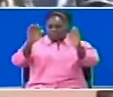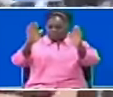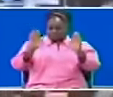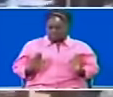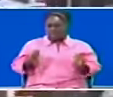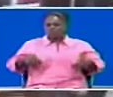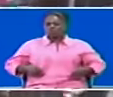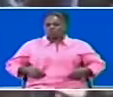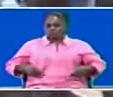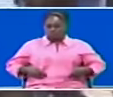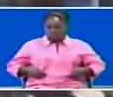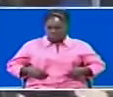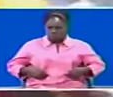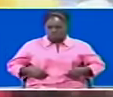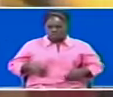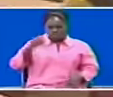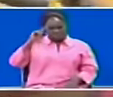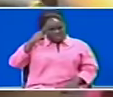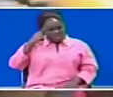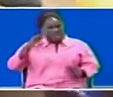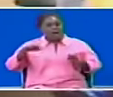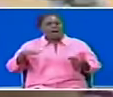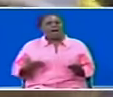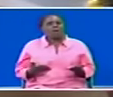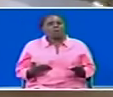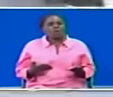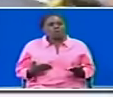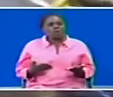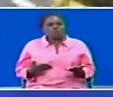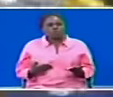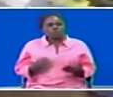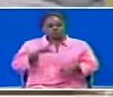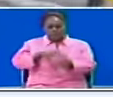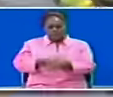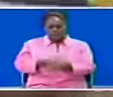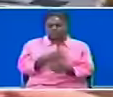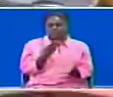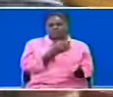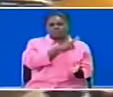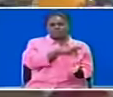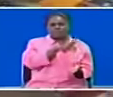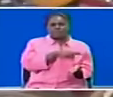ya vijana kujituma na kutathmini njia mbadala ya kujitafutia pato.